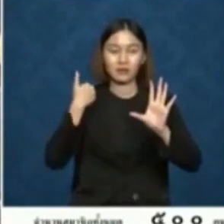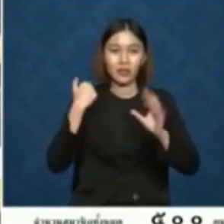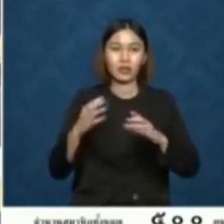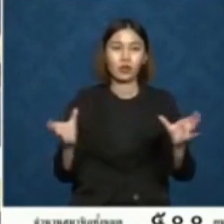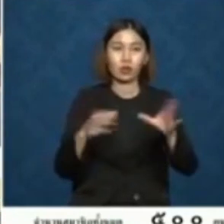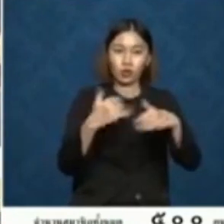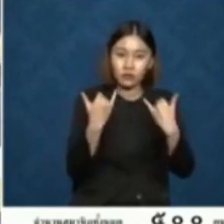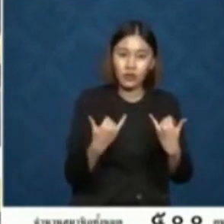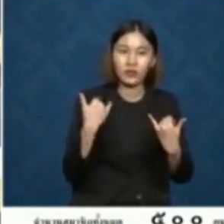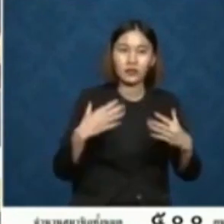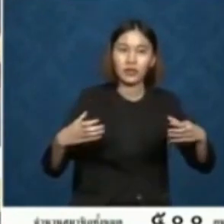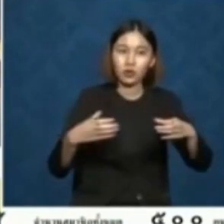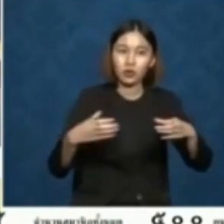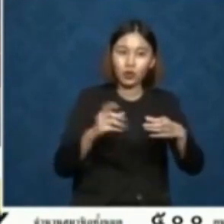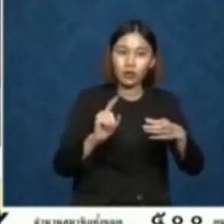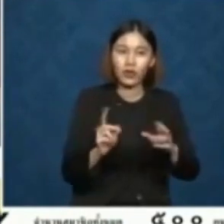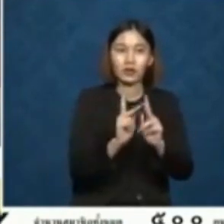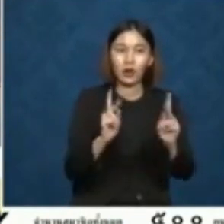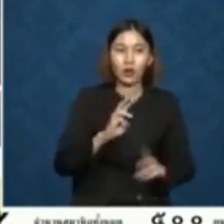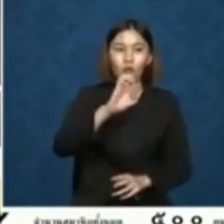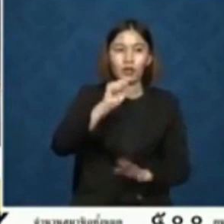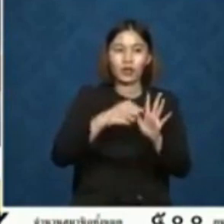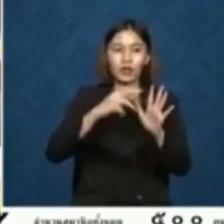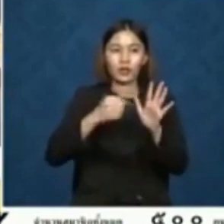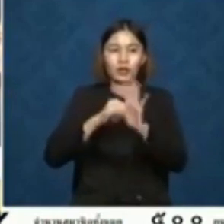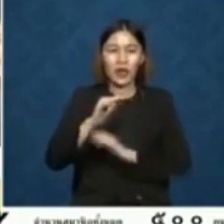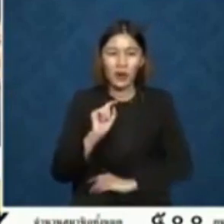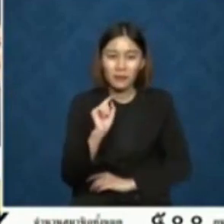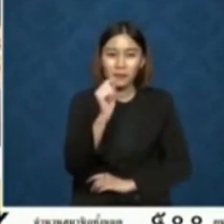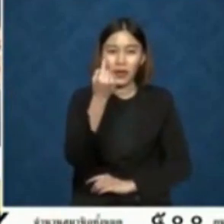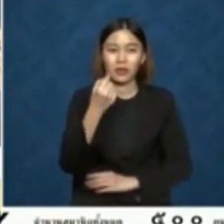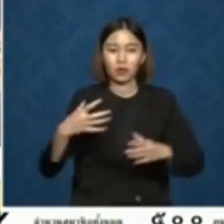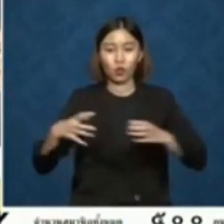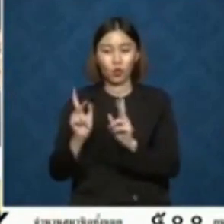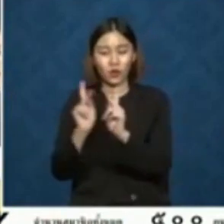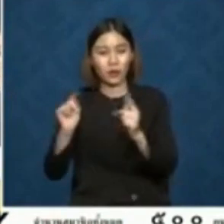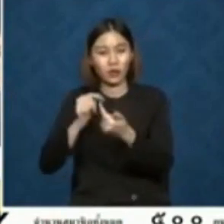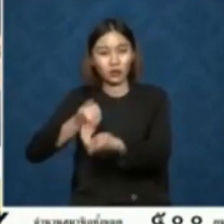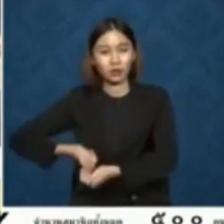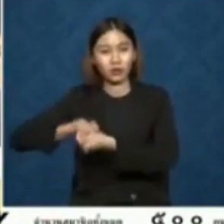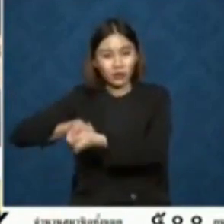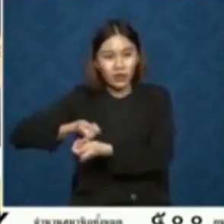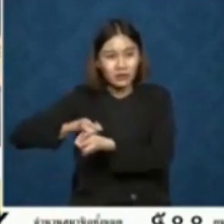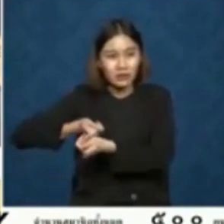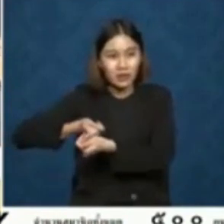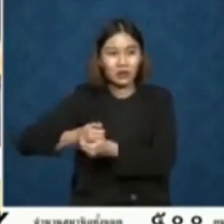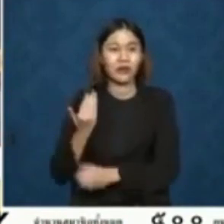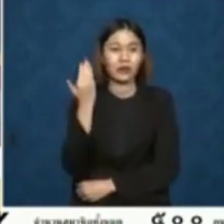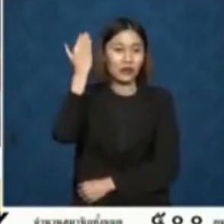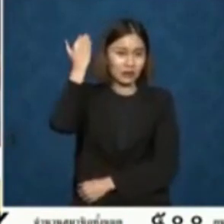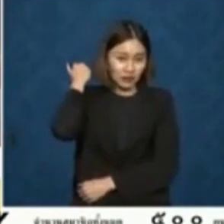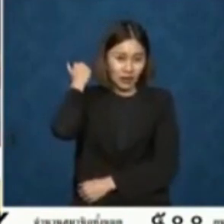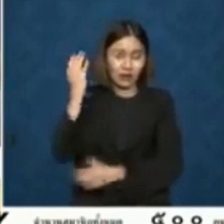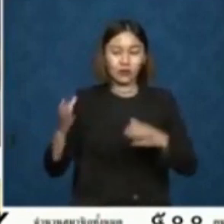มัยนี้ก็มีการตั้งวิสามัญอีกในคณะกรรมการการเกษตรทั้งครั้งที่แล้